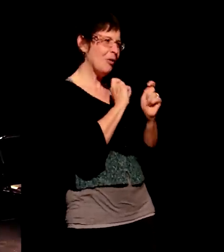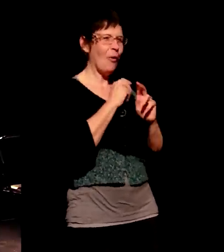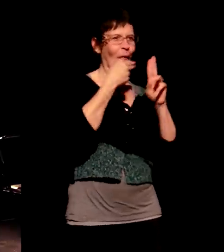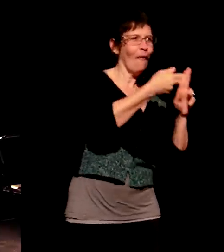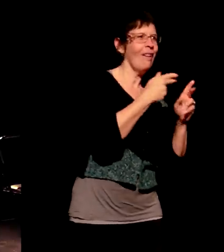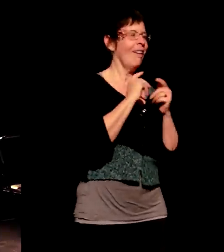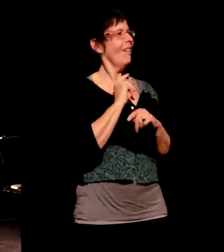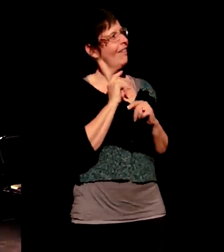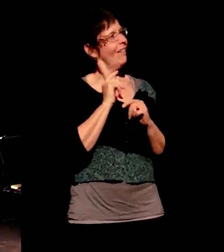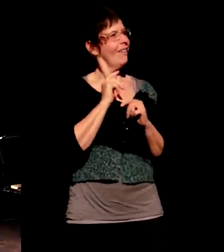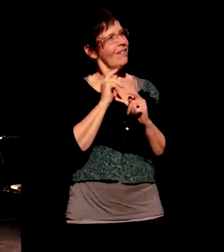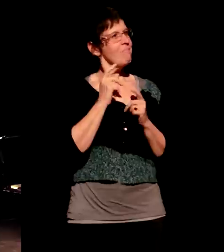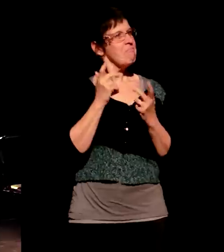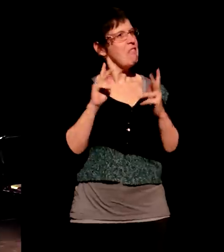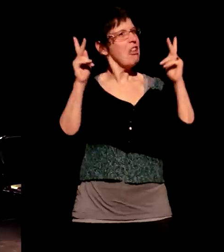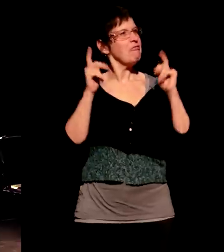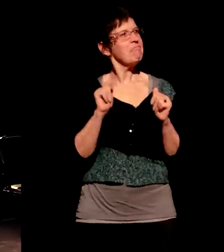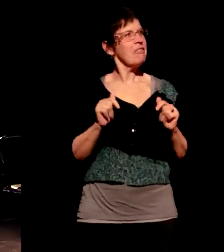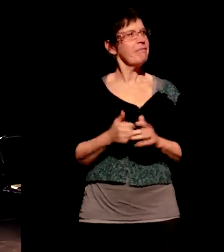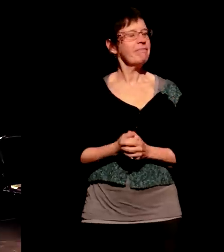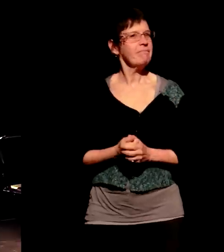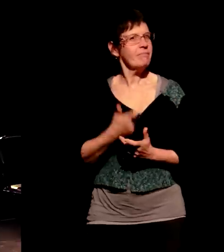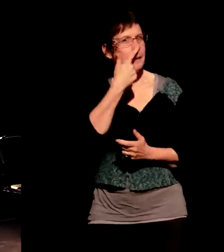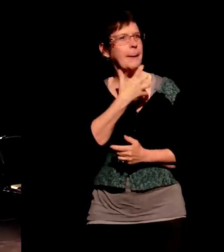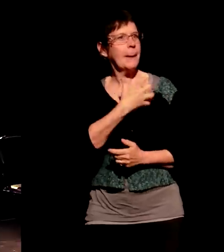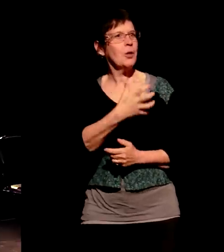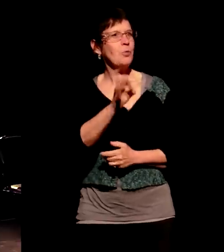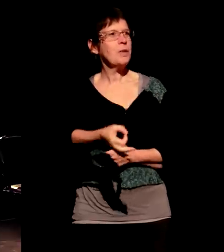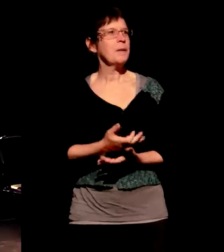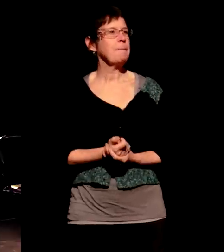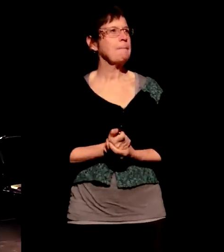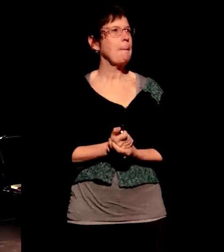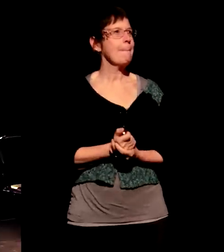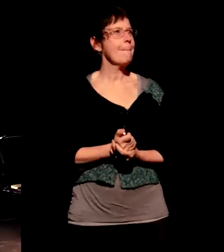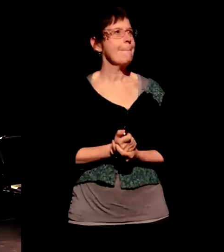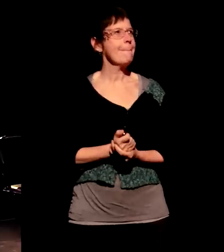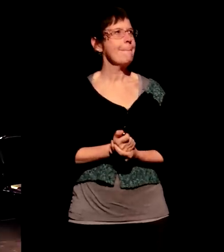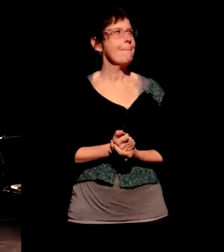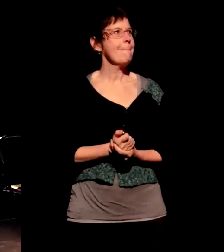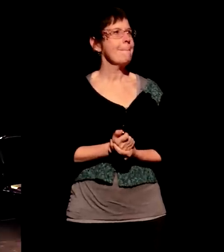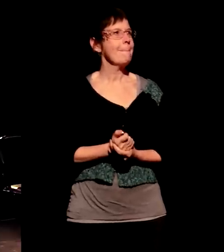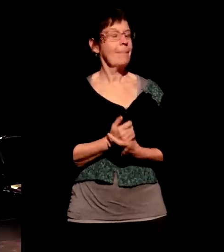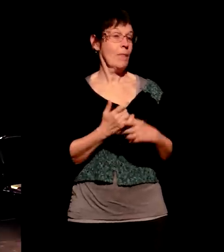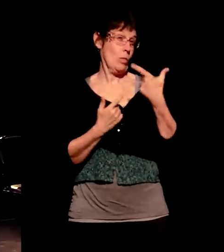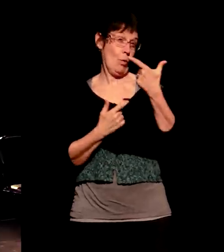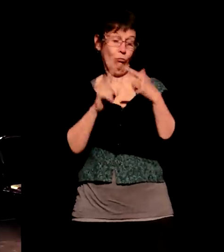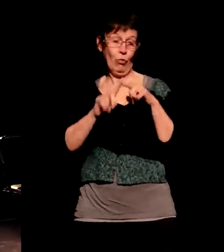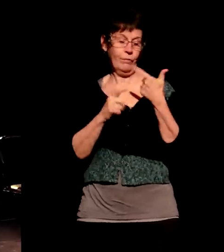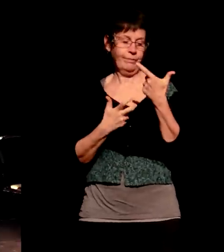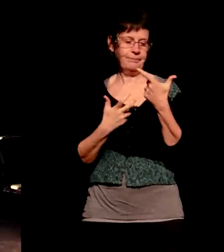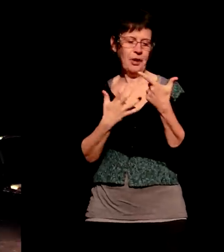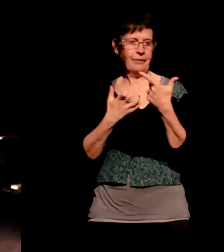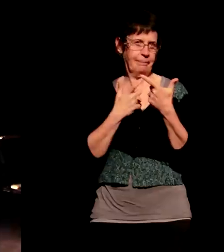ou je sais pas quoi. Puis là c'était très très riche. Moi il y a deux trucs sur lesquels j'aimerais revenir. D'abord c'est ce